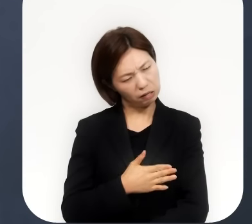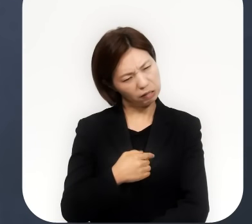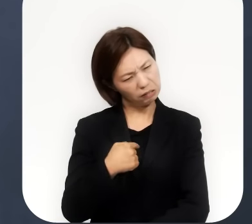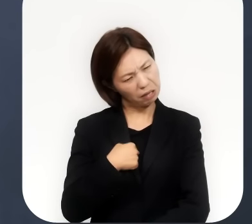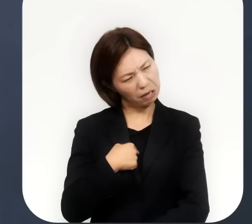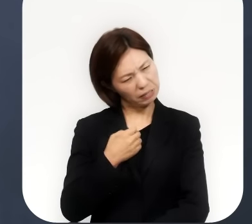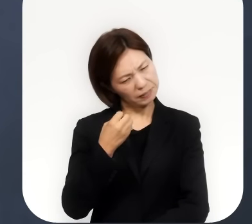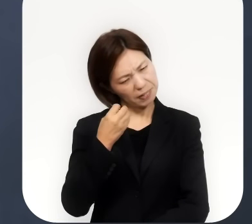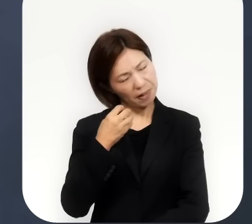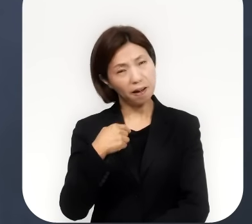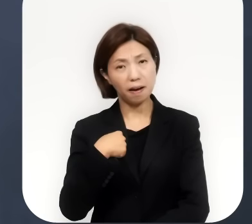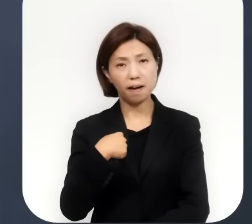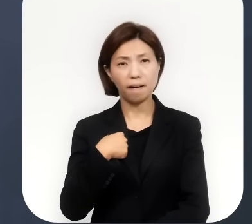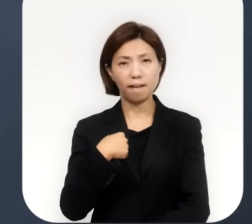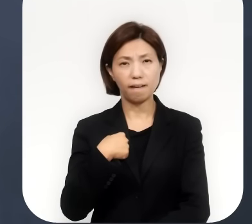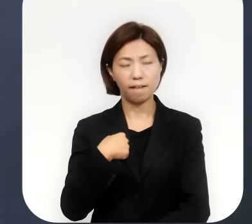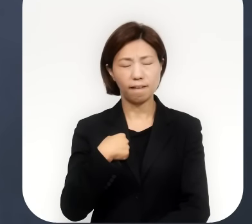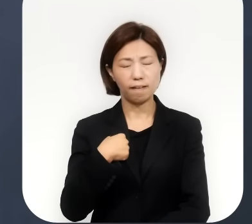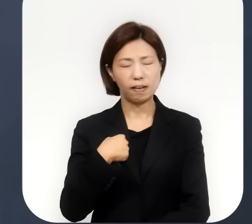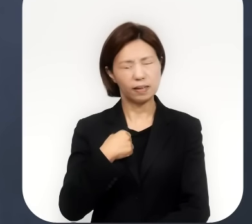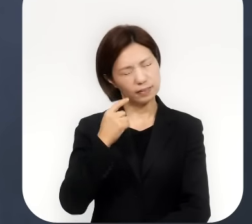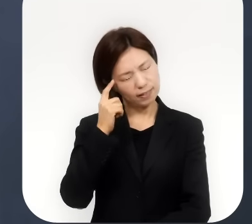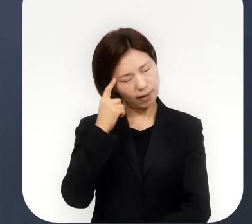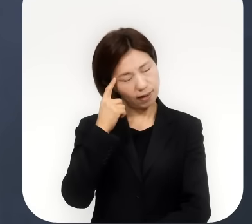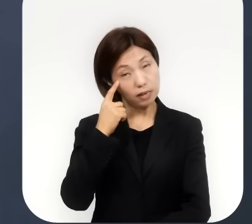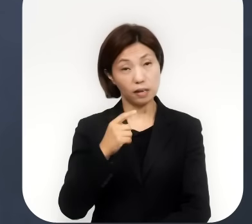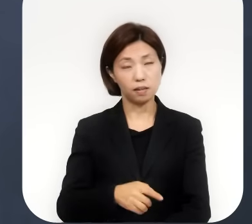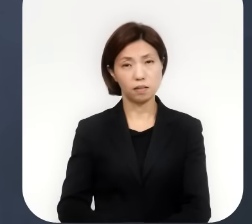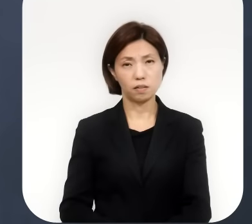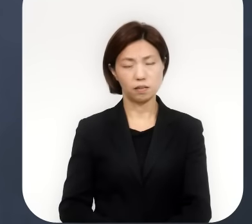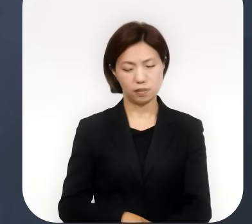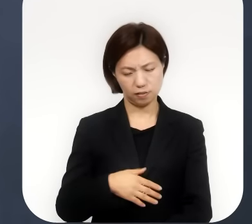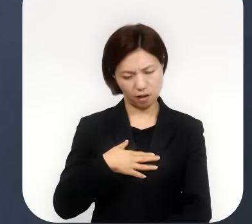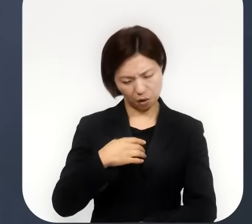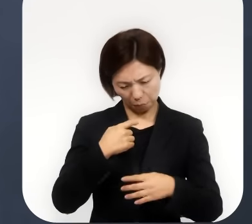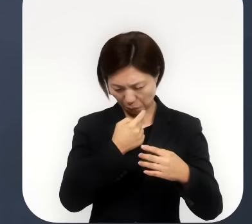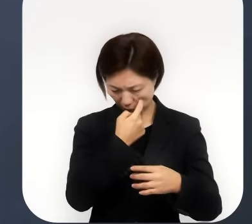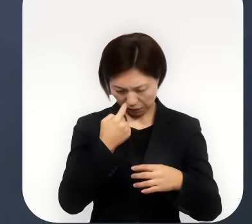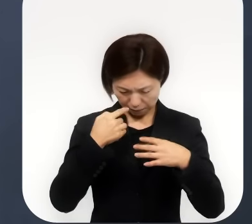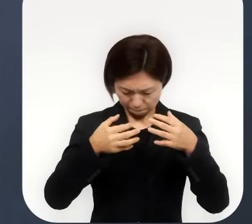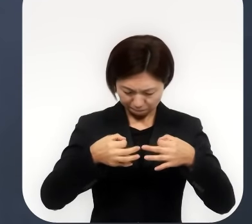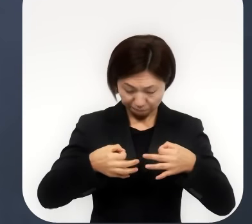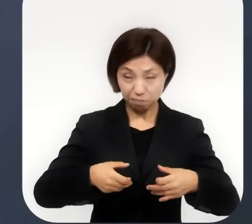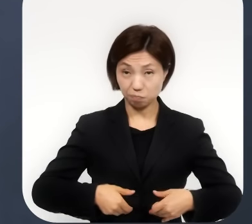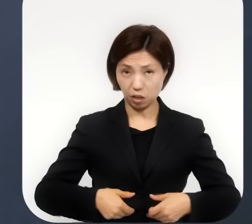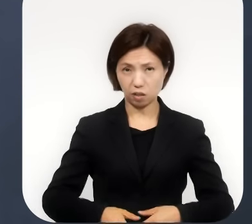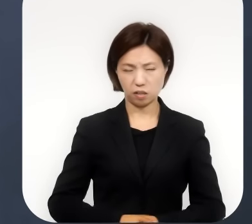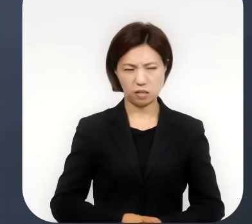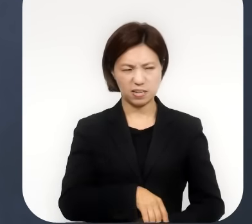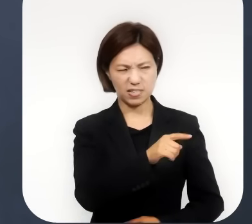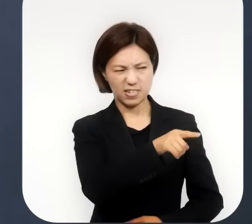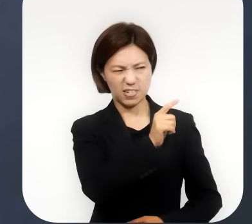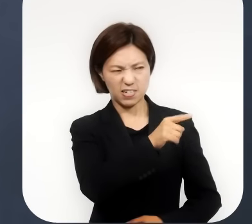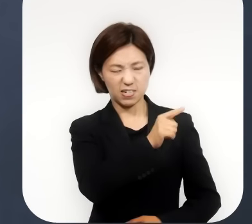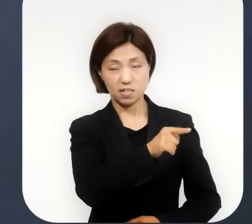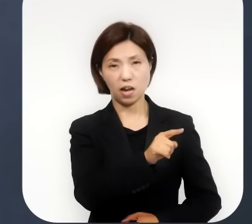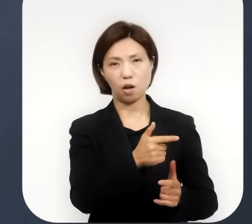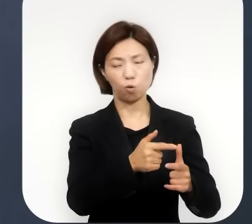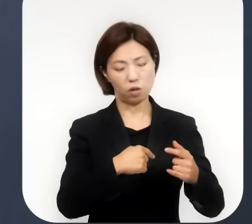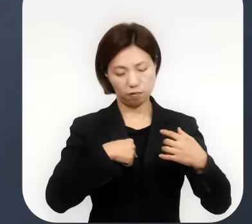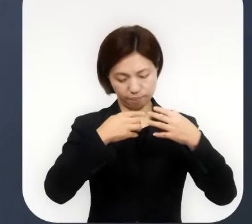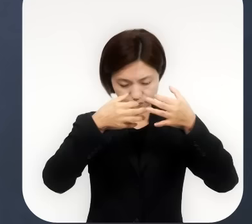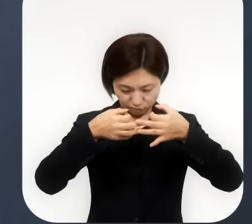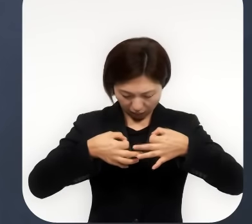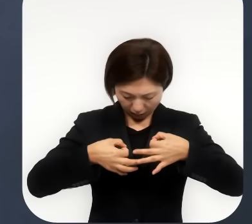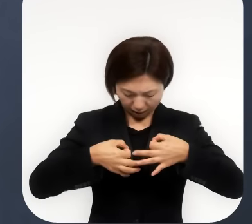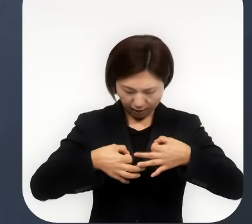문제인가 내가 좀 문제인가 이렇게 그래서 좀 자기 체크를 해야 된다 상대편